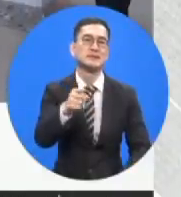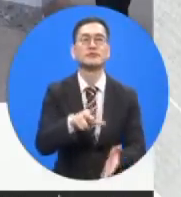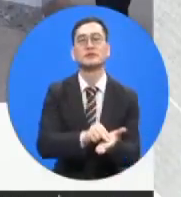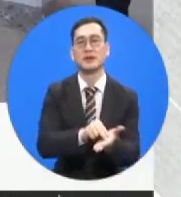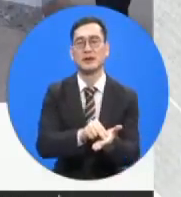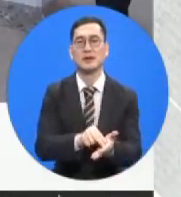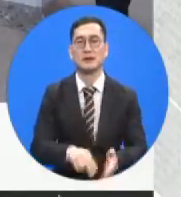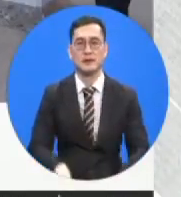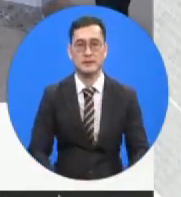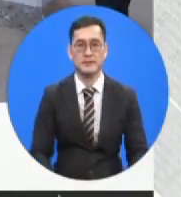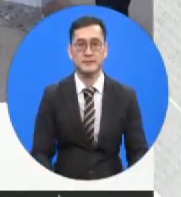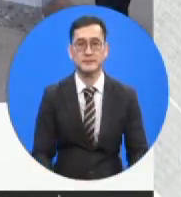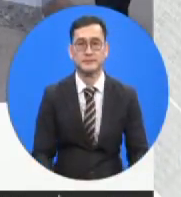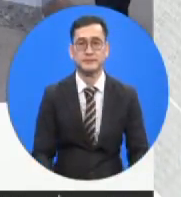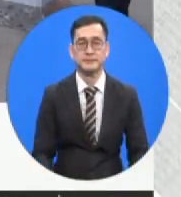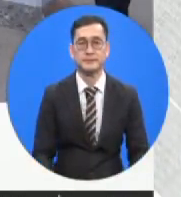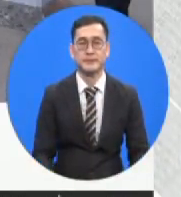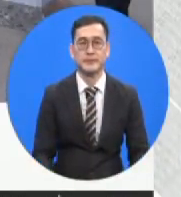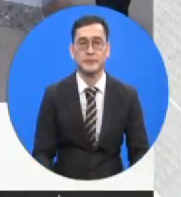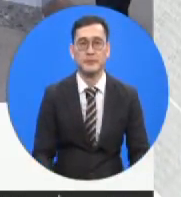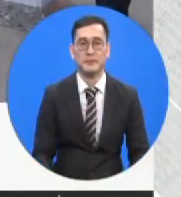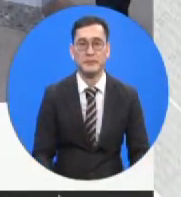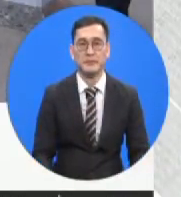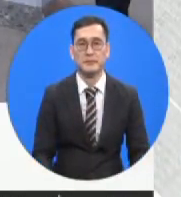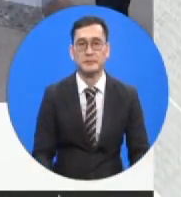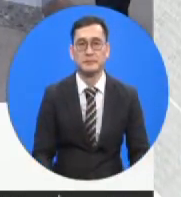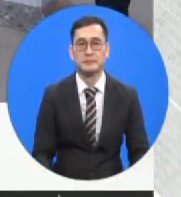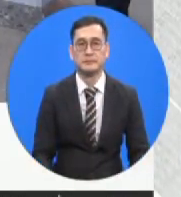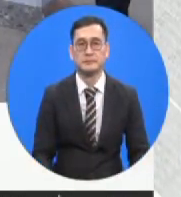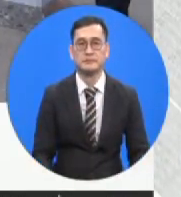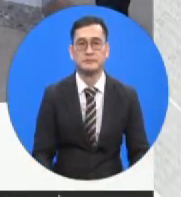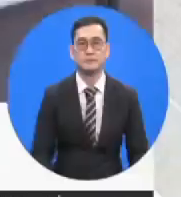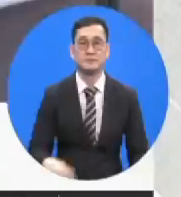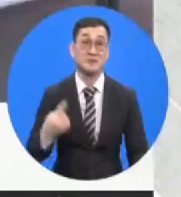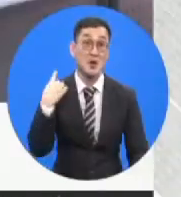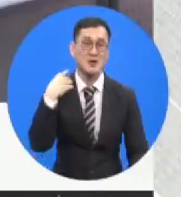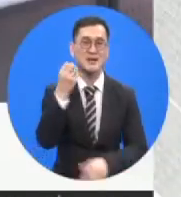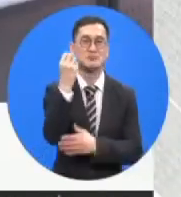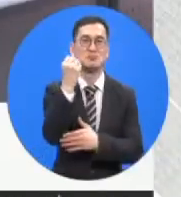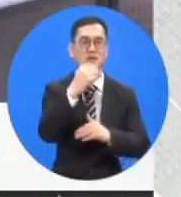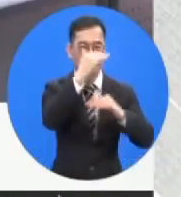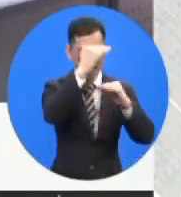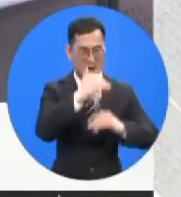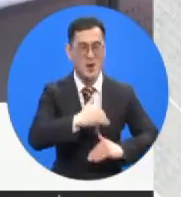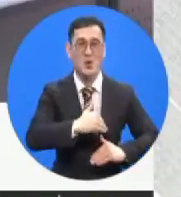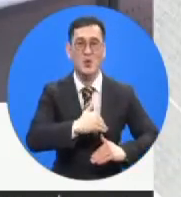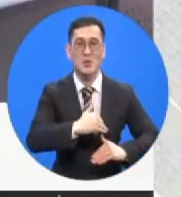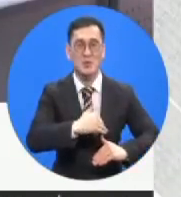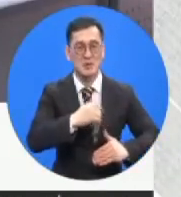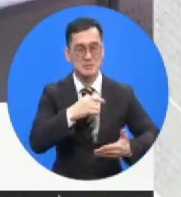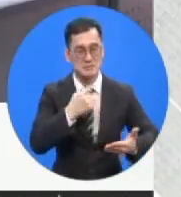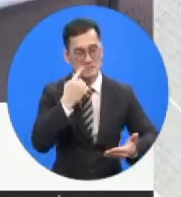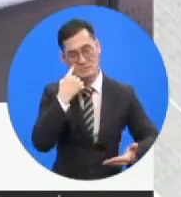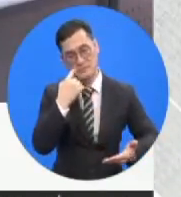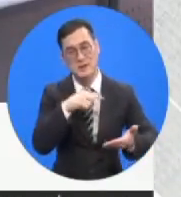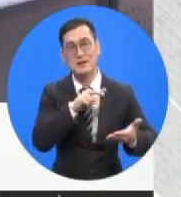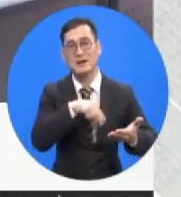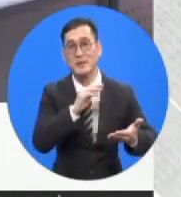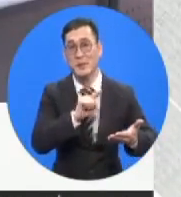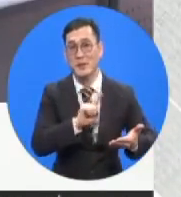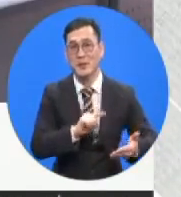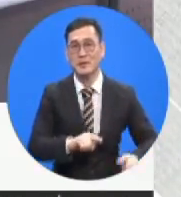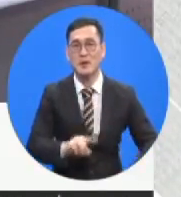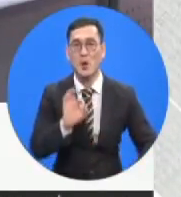제가 어저께 신문에 기고된 그 전문가의 글을 봤습니다. 예. 같이 좀 공유를 하고 싶어요. 최 교수님 말씀이 있었기 때문에